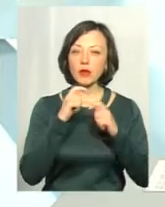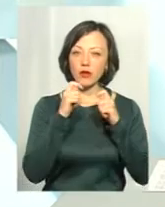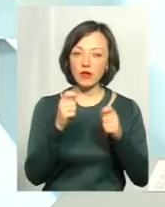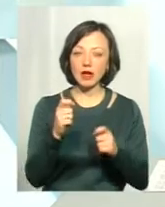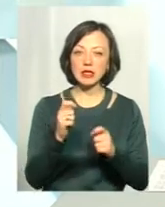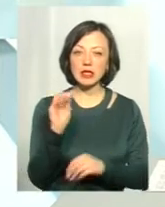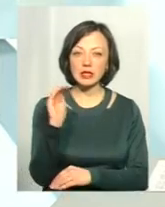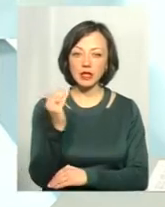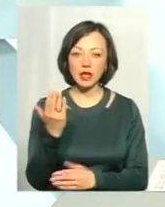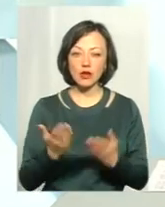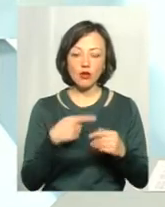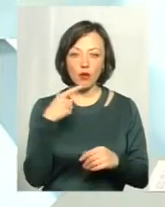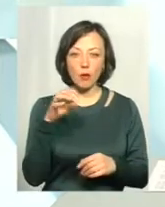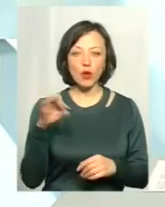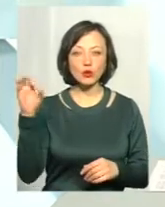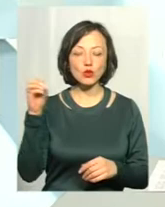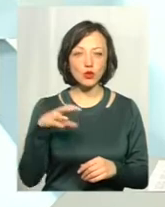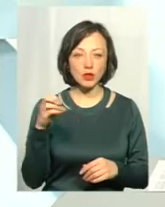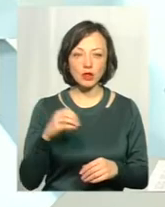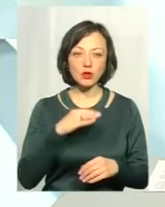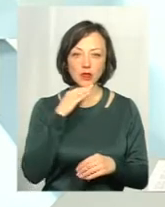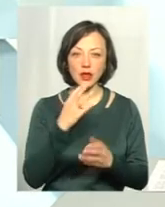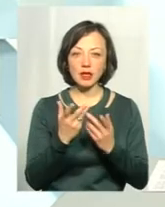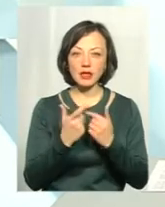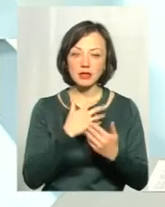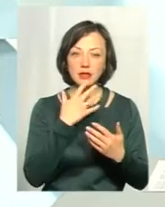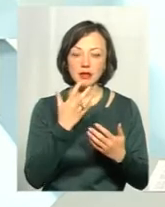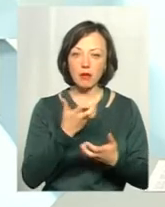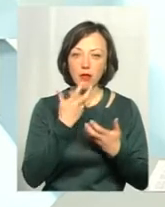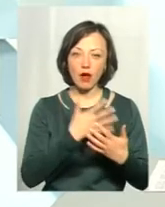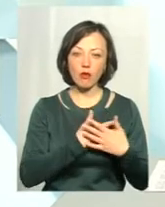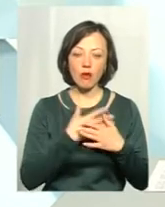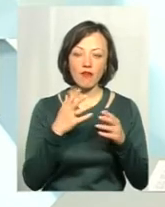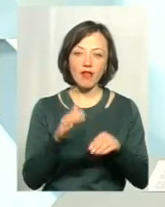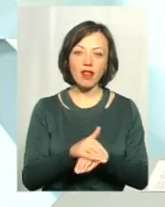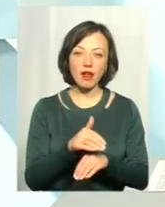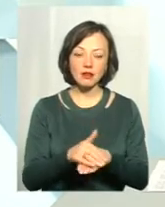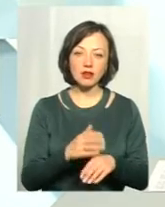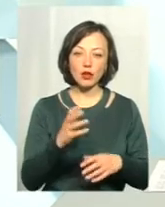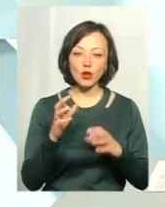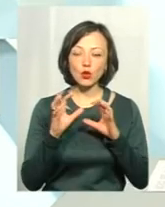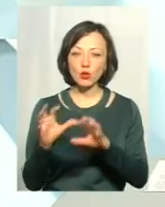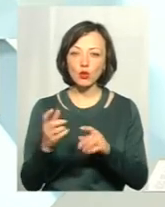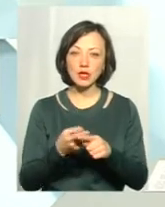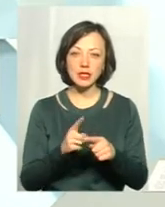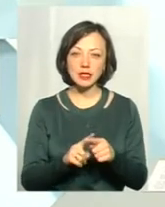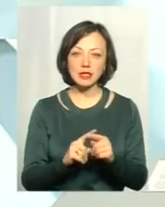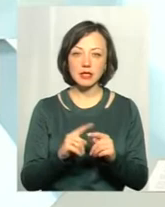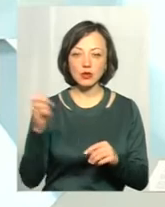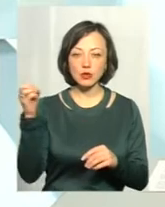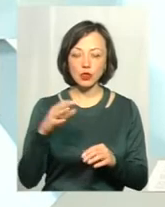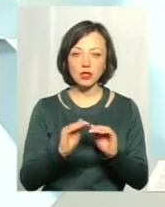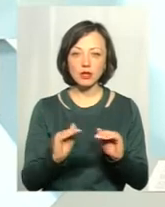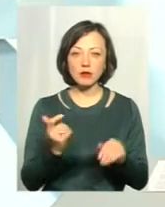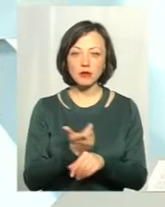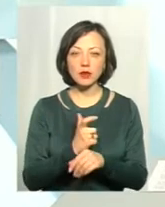дитинстві достатньо кількість тепла, любові, ласки, турботи, і вони дуже, оці сонячні дітки, більш